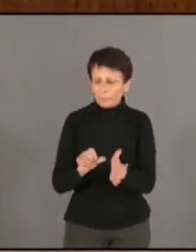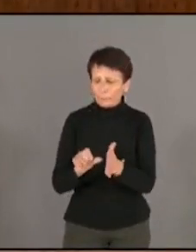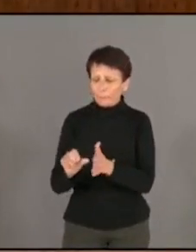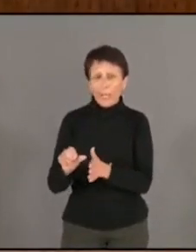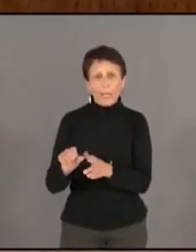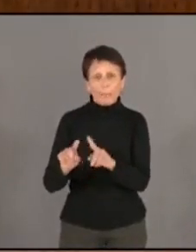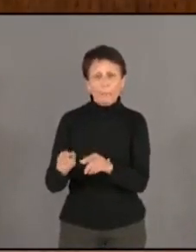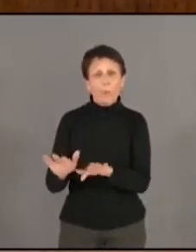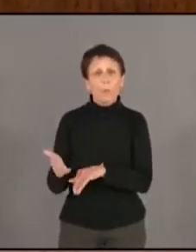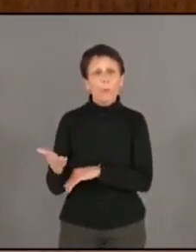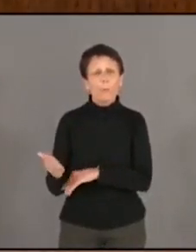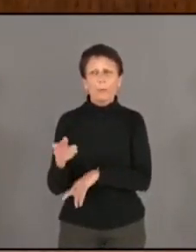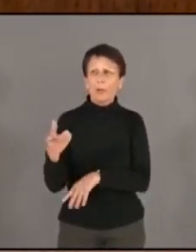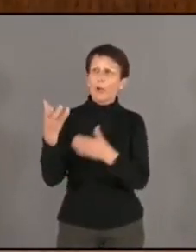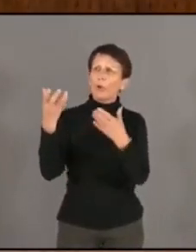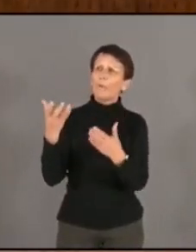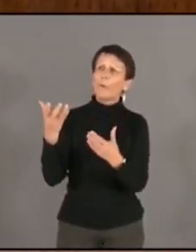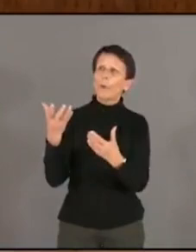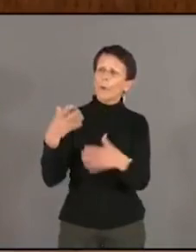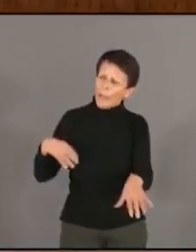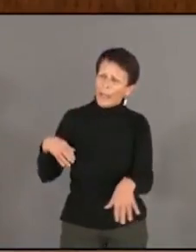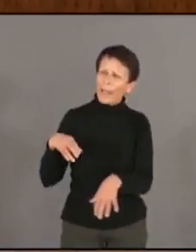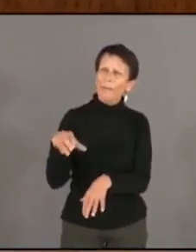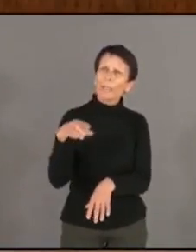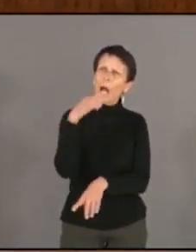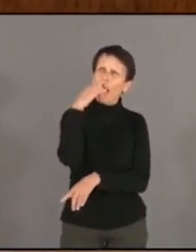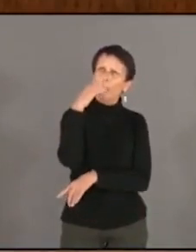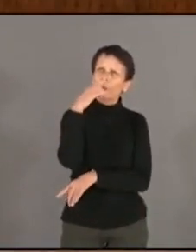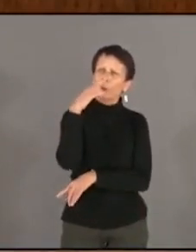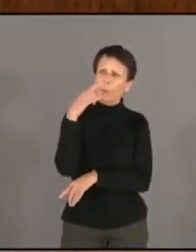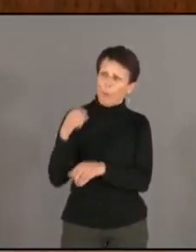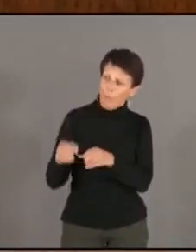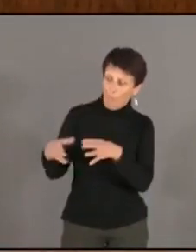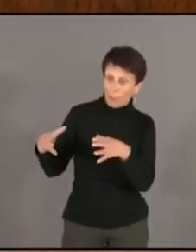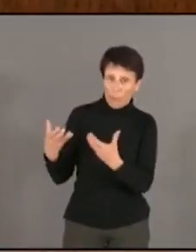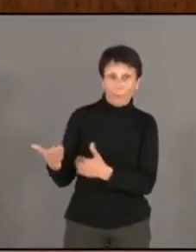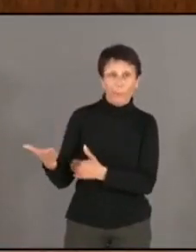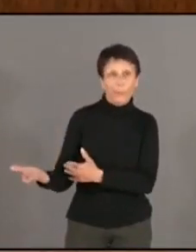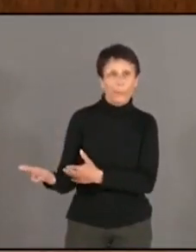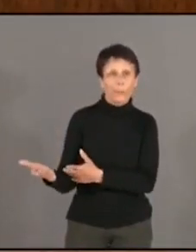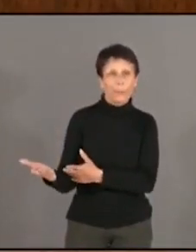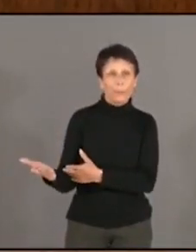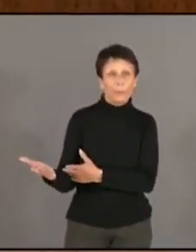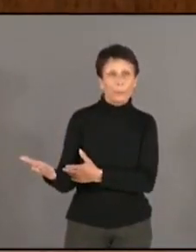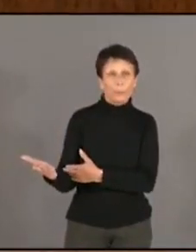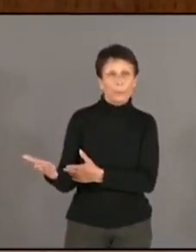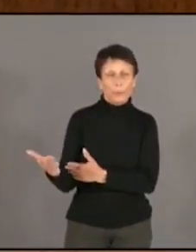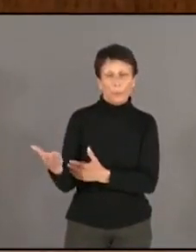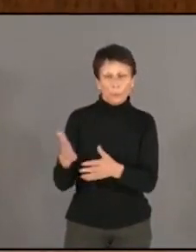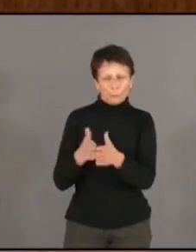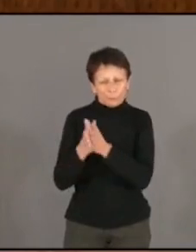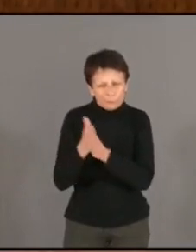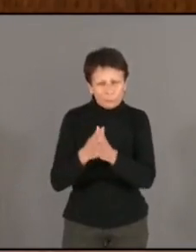apprenons votre ambition en investissement de la majorité, donc, est forte et